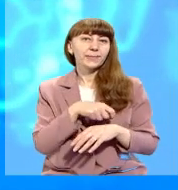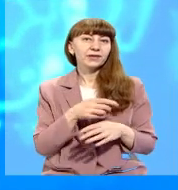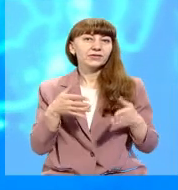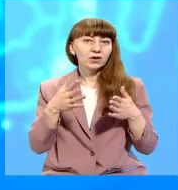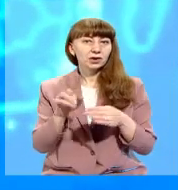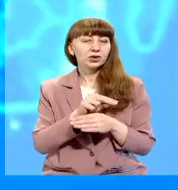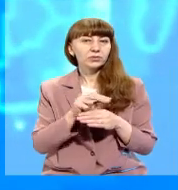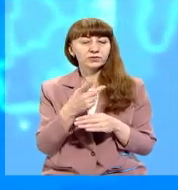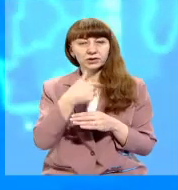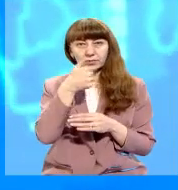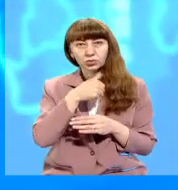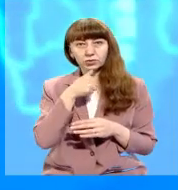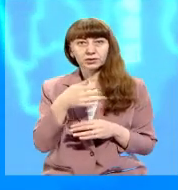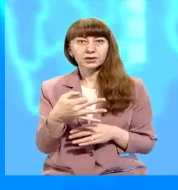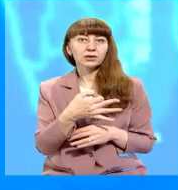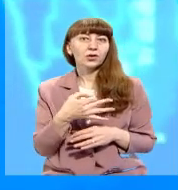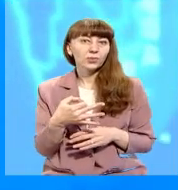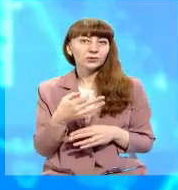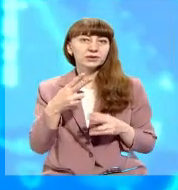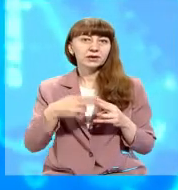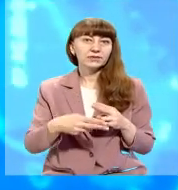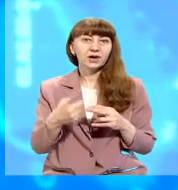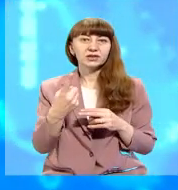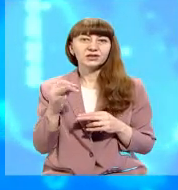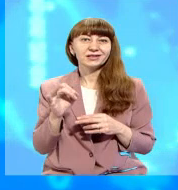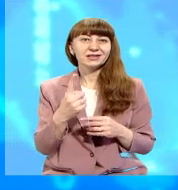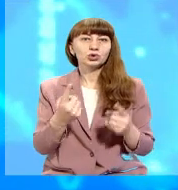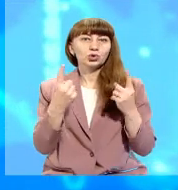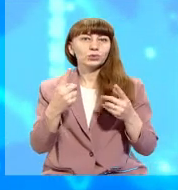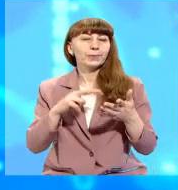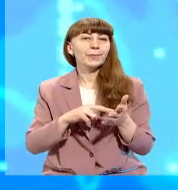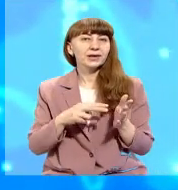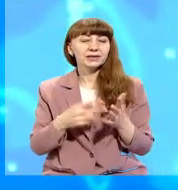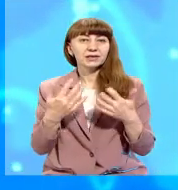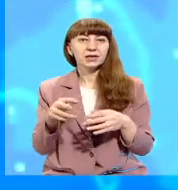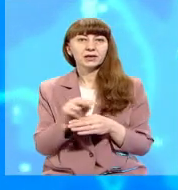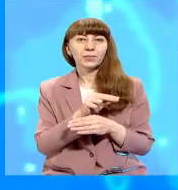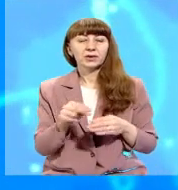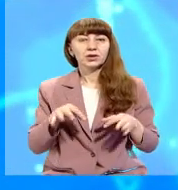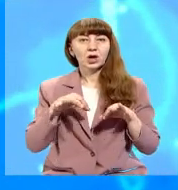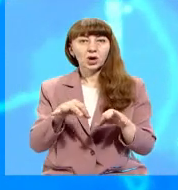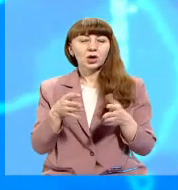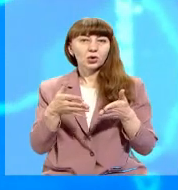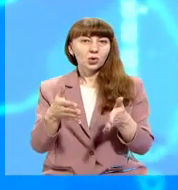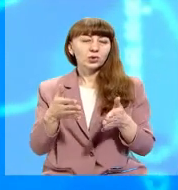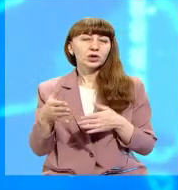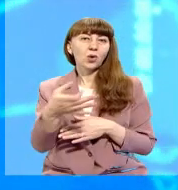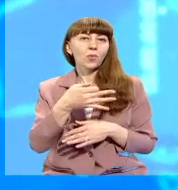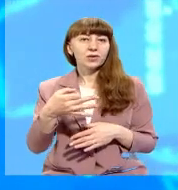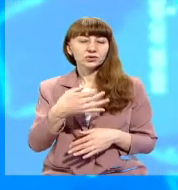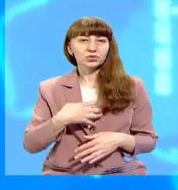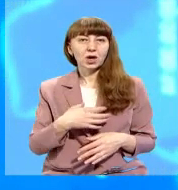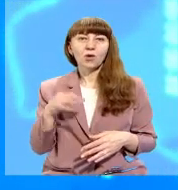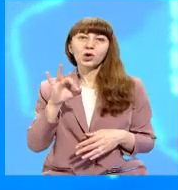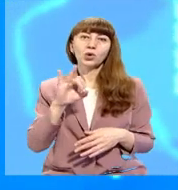отремонтировали в этом году в Кустанайской области завершён один из крупных проектов это средний ремонт автодороги областного значения ули Коль